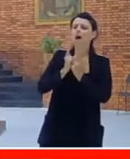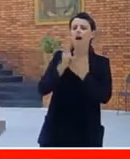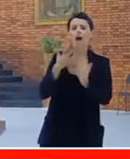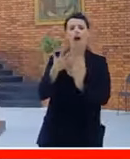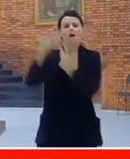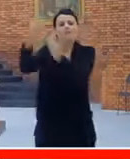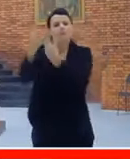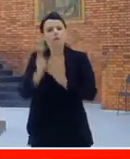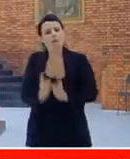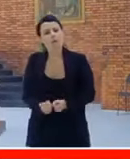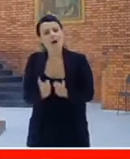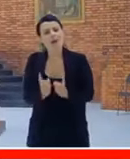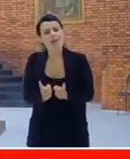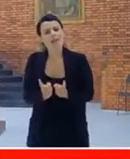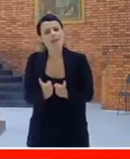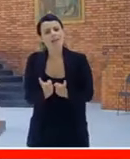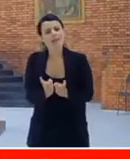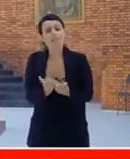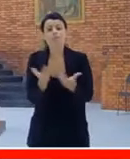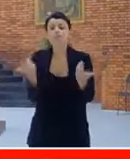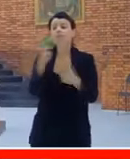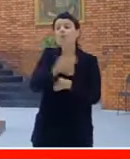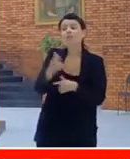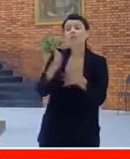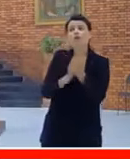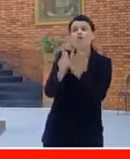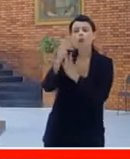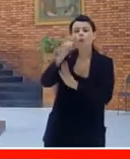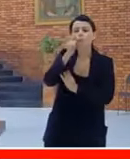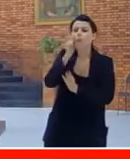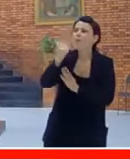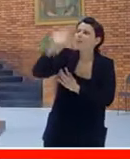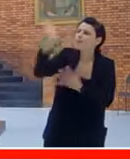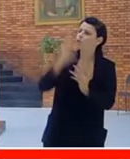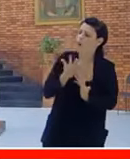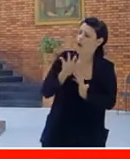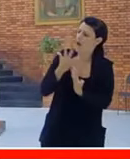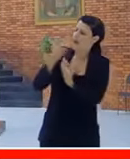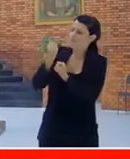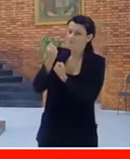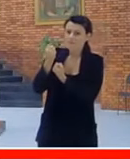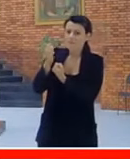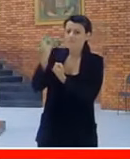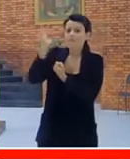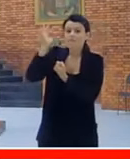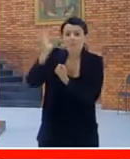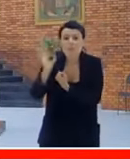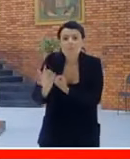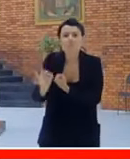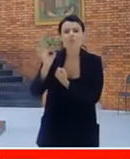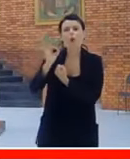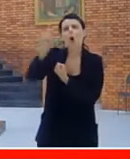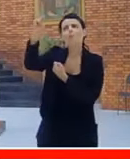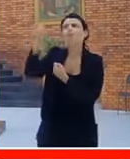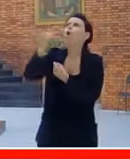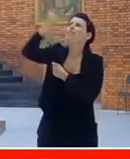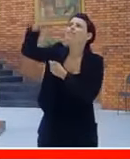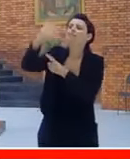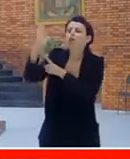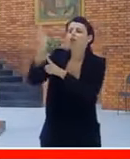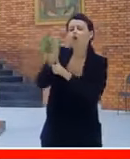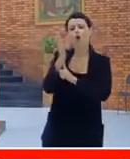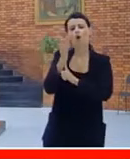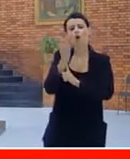Perché ciò che ci affascina dell'umanità di Gesù è segno di quel Dio che sazia la fame di pienezza di